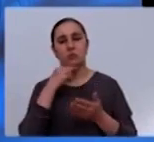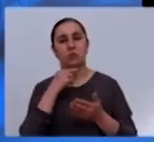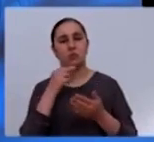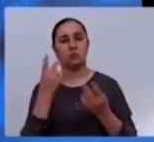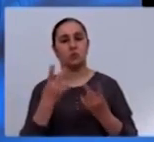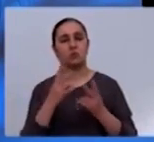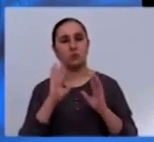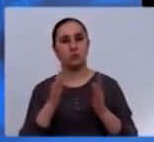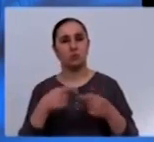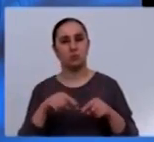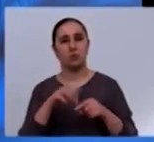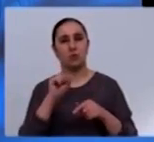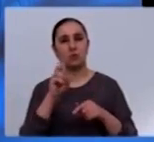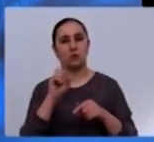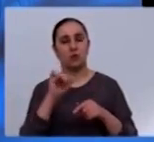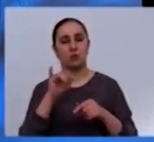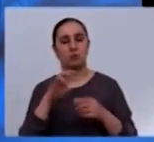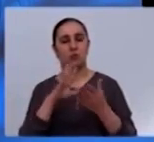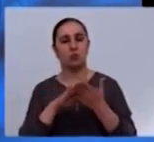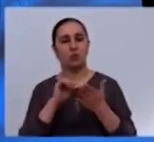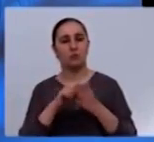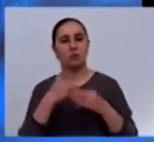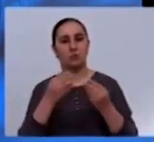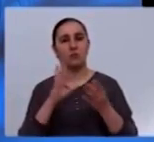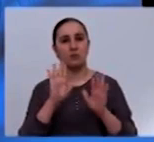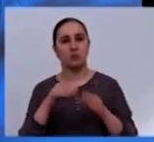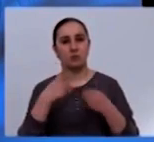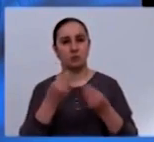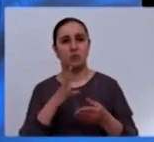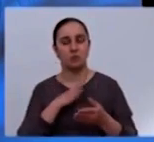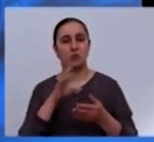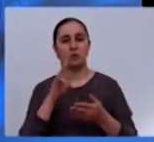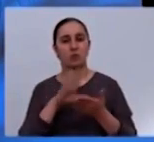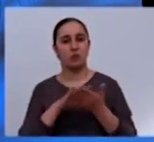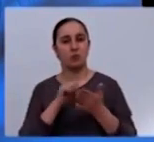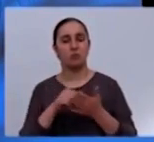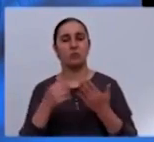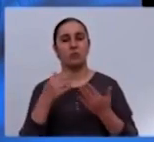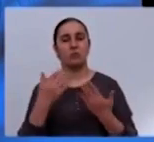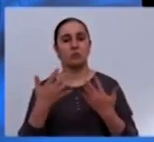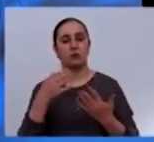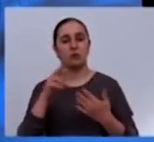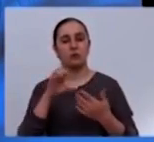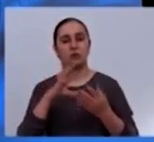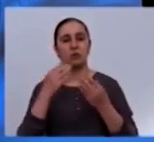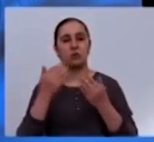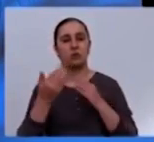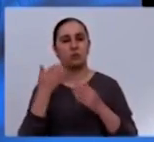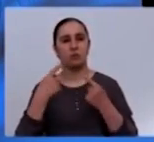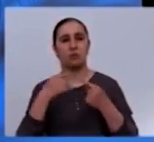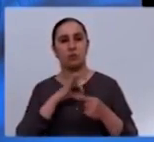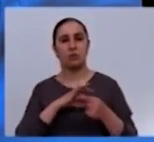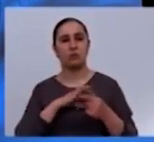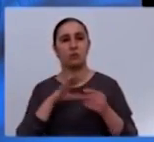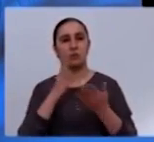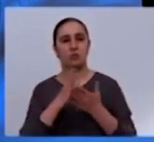berishingiz kerak bo'ladi. Akkauntga nom berayotgan paytingizda siz bergan nom agar dasturda avvaldan boshqa foydalanuvchilarda mavjud